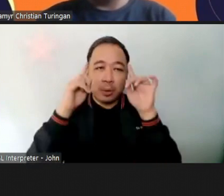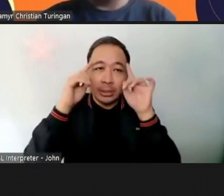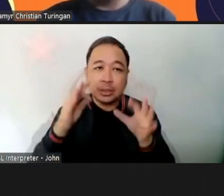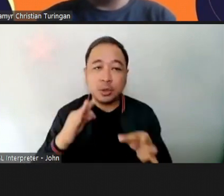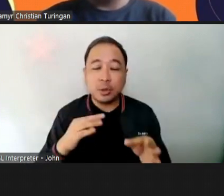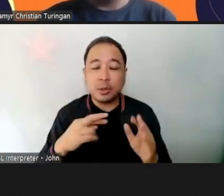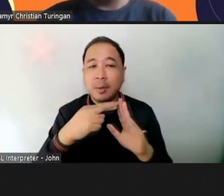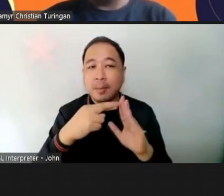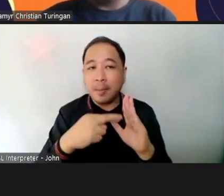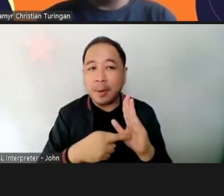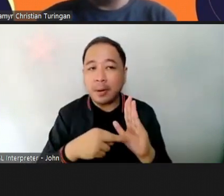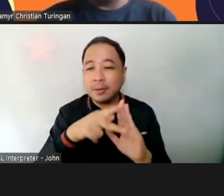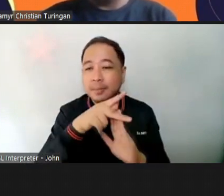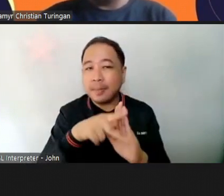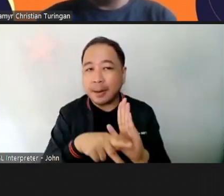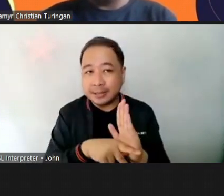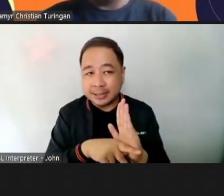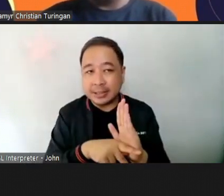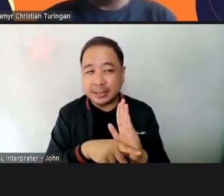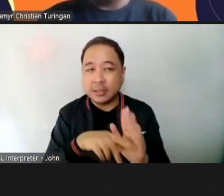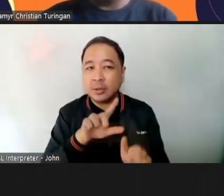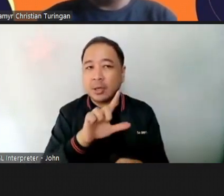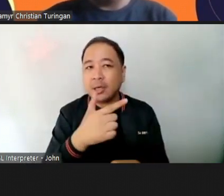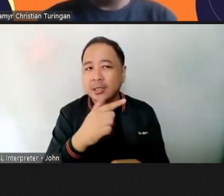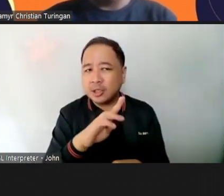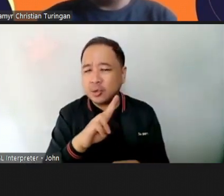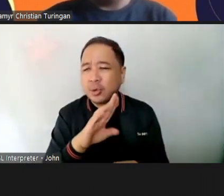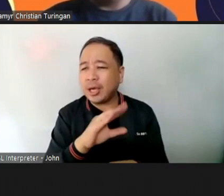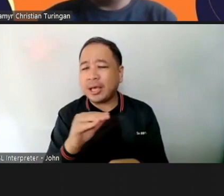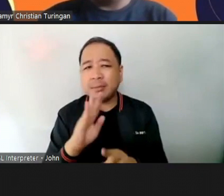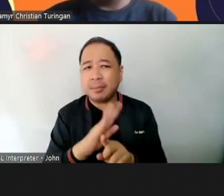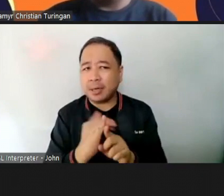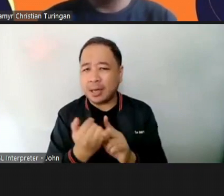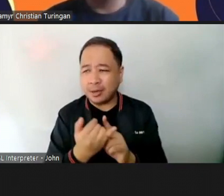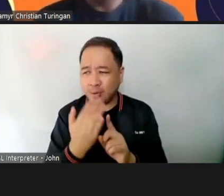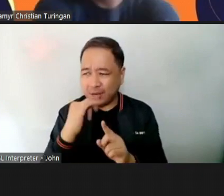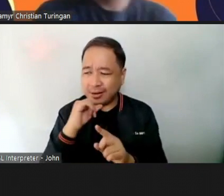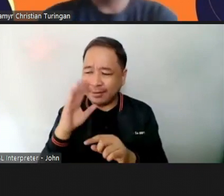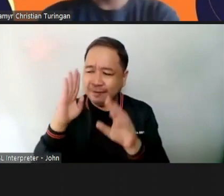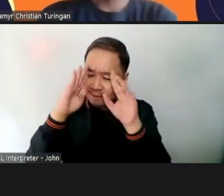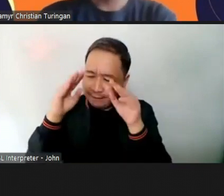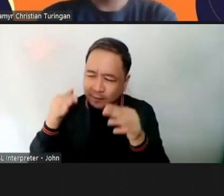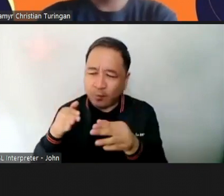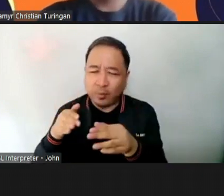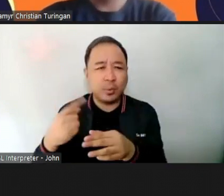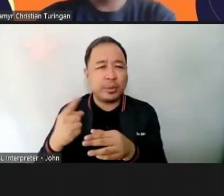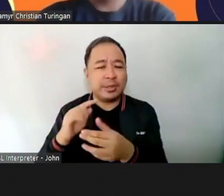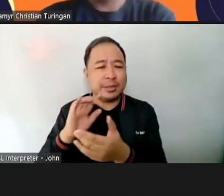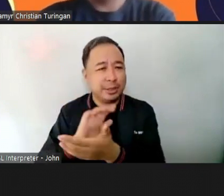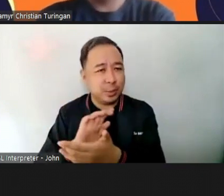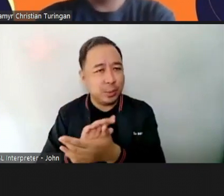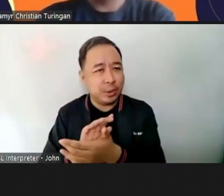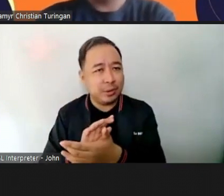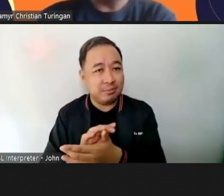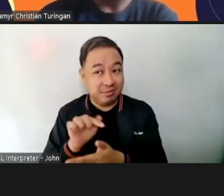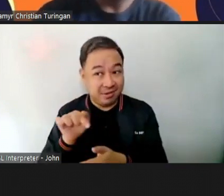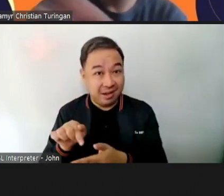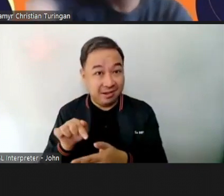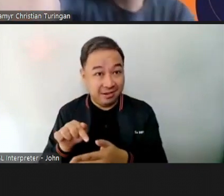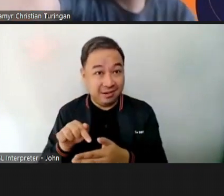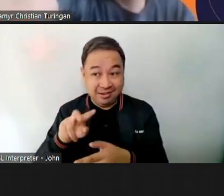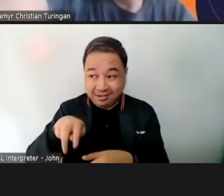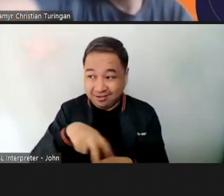sa LGU o sa barangay? Hindi ba dapat nag-aaral lang sila at pumapasok sa school? Hindi ba ito makakaapekto sa